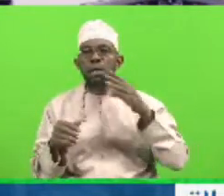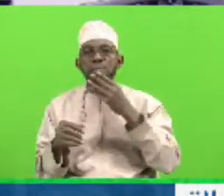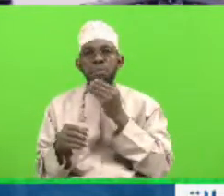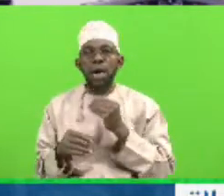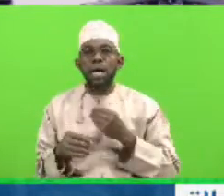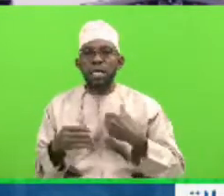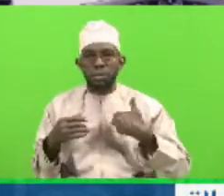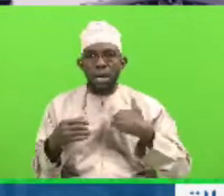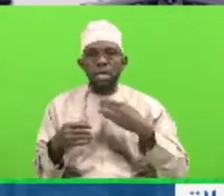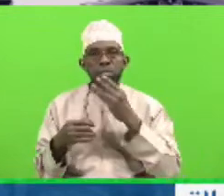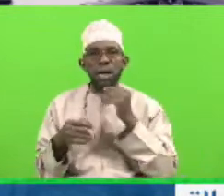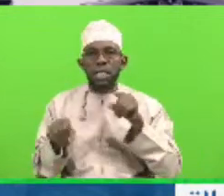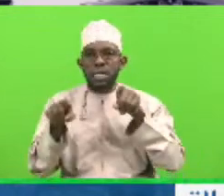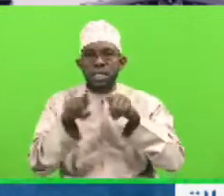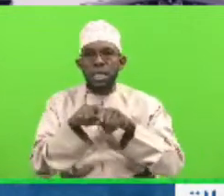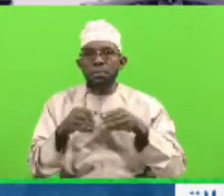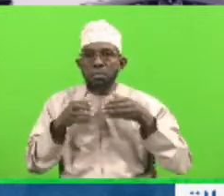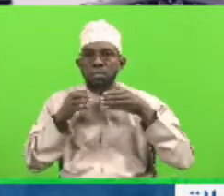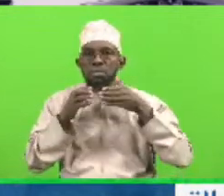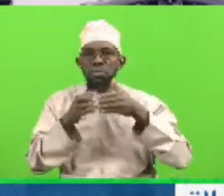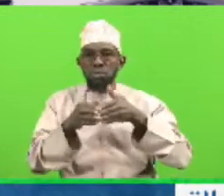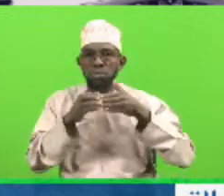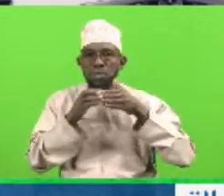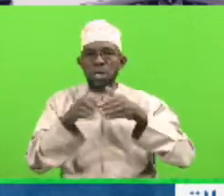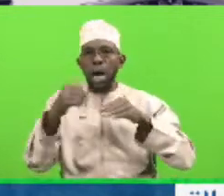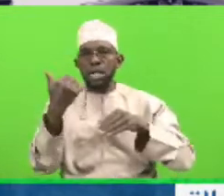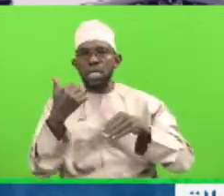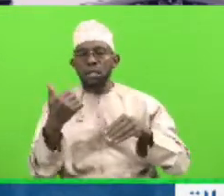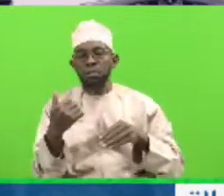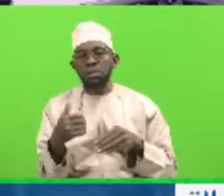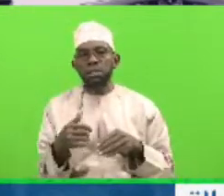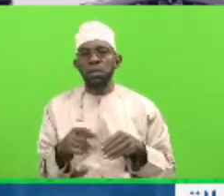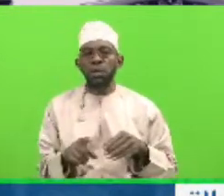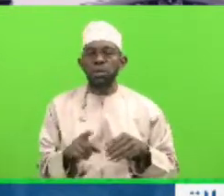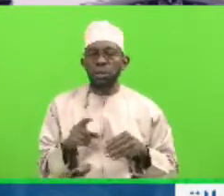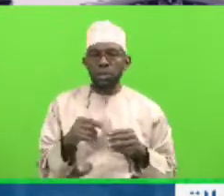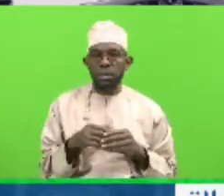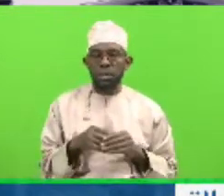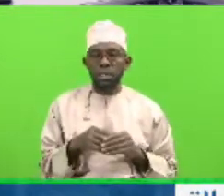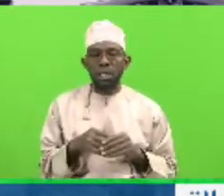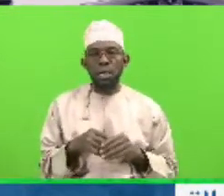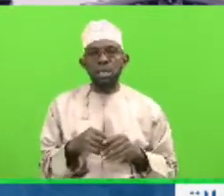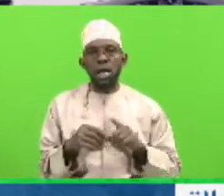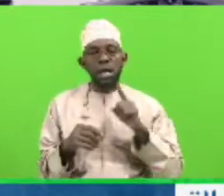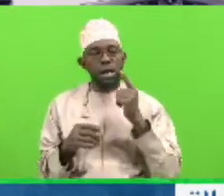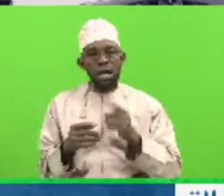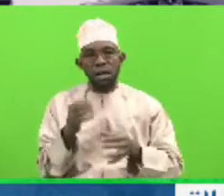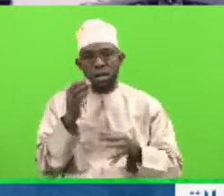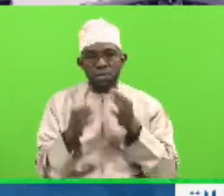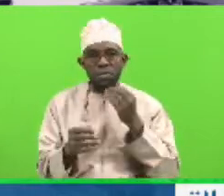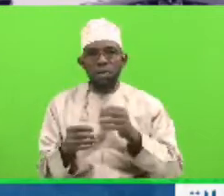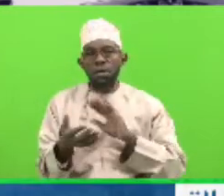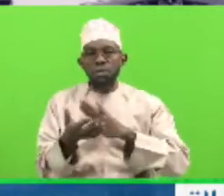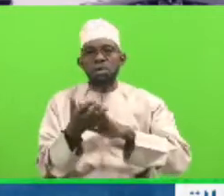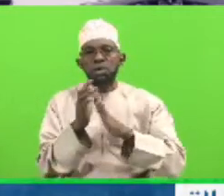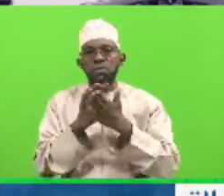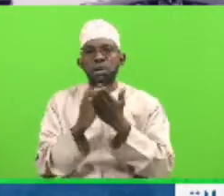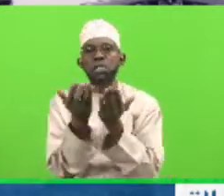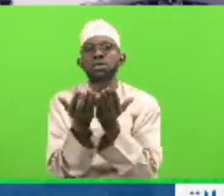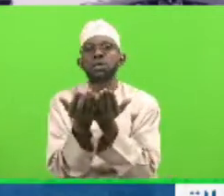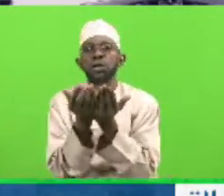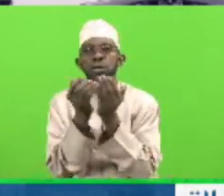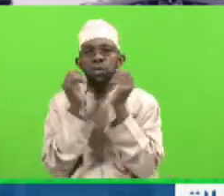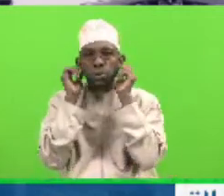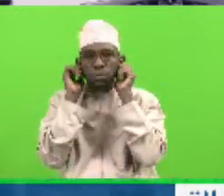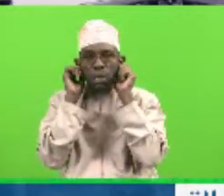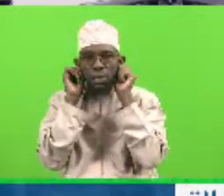man having sexual relationship with another man. But look at the mercy of Allah subhanahu wa ta'ala. He says, فَإِن تَابَ.